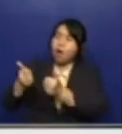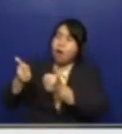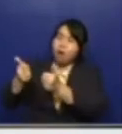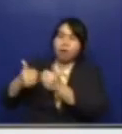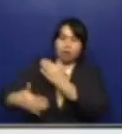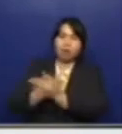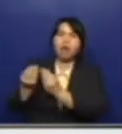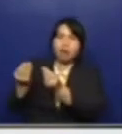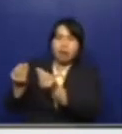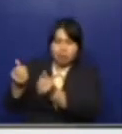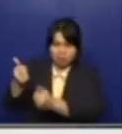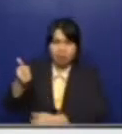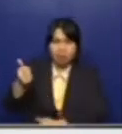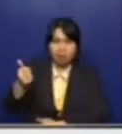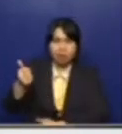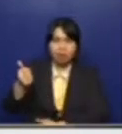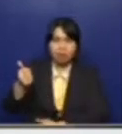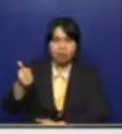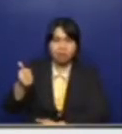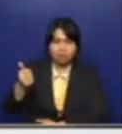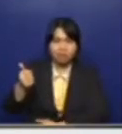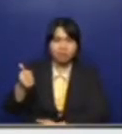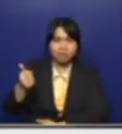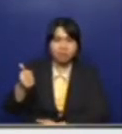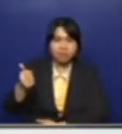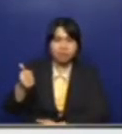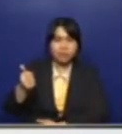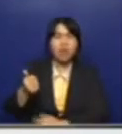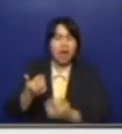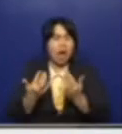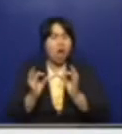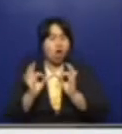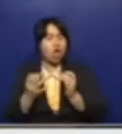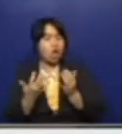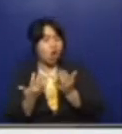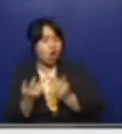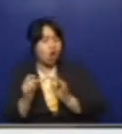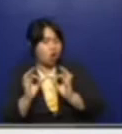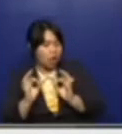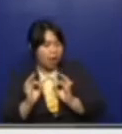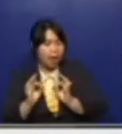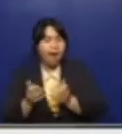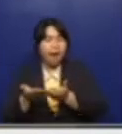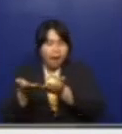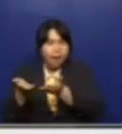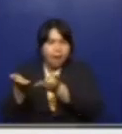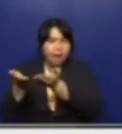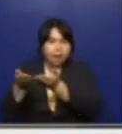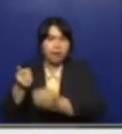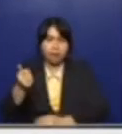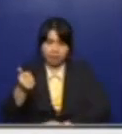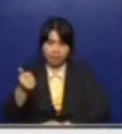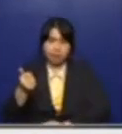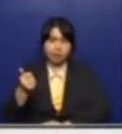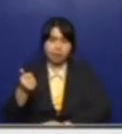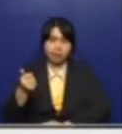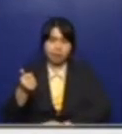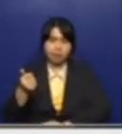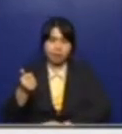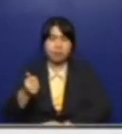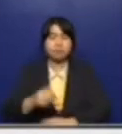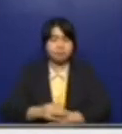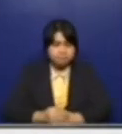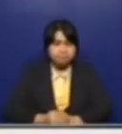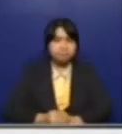เป็นคนที่ให้โอกาสผู้นำมากรอดูก่อนถ้าอย่างนั้นถ้าอย่างนี้และหรือท่านประธ